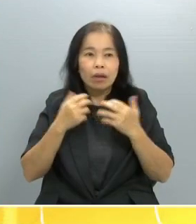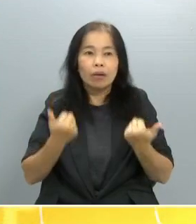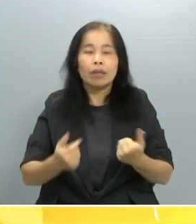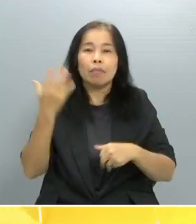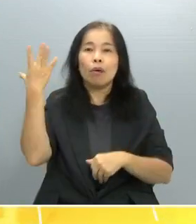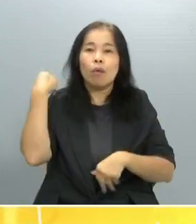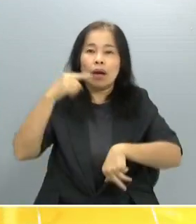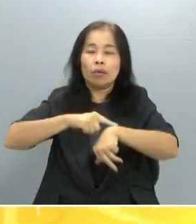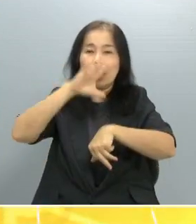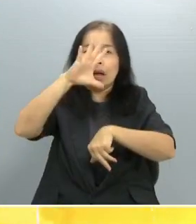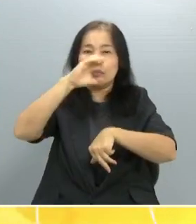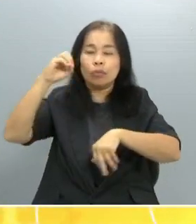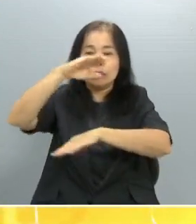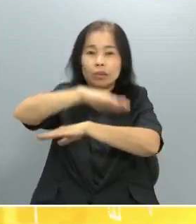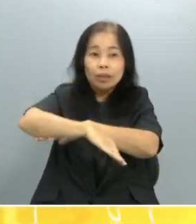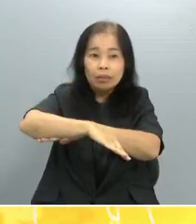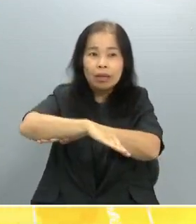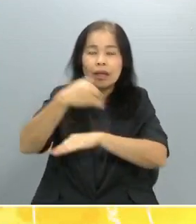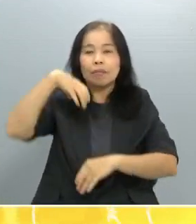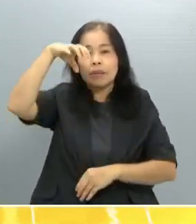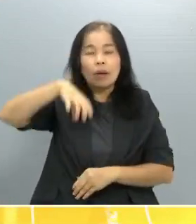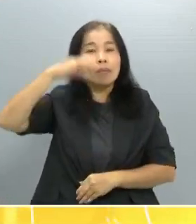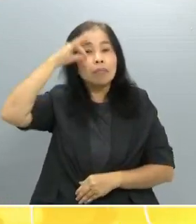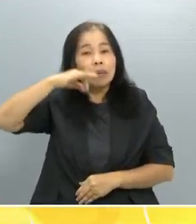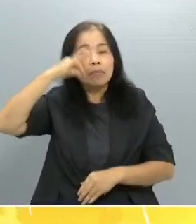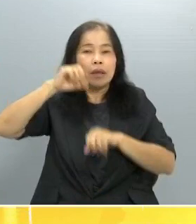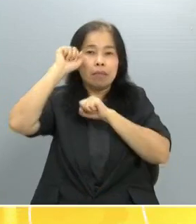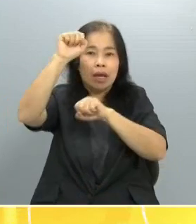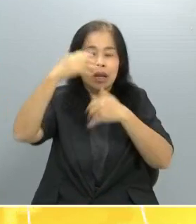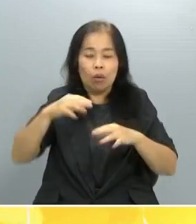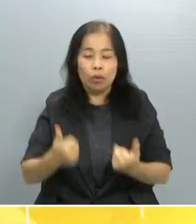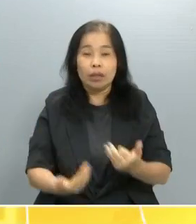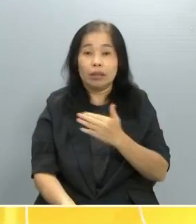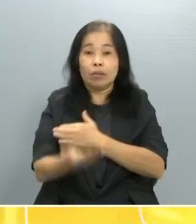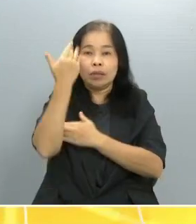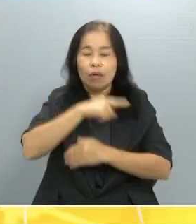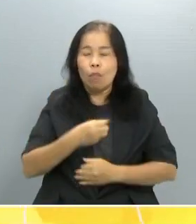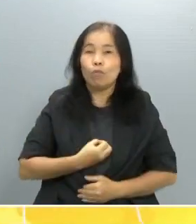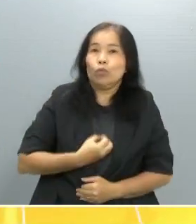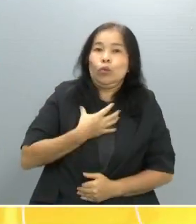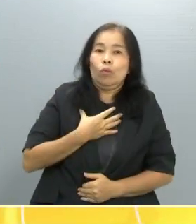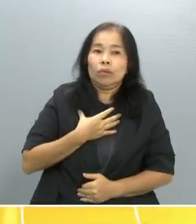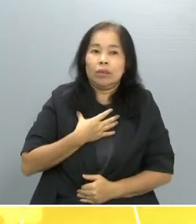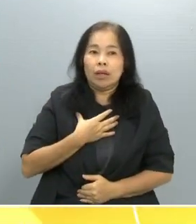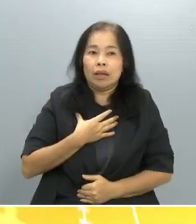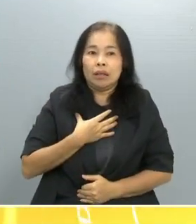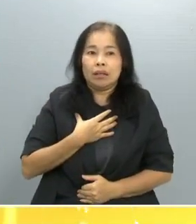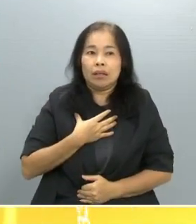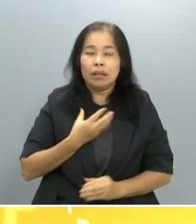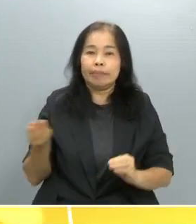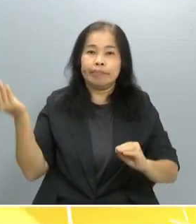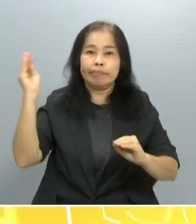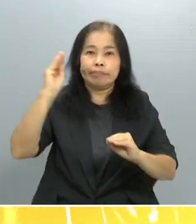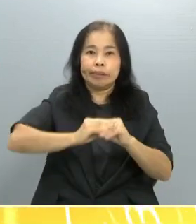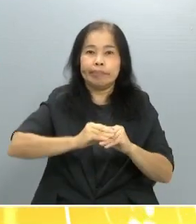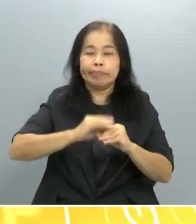เมื่ ปอตุทรกับงจากปร Orgasมีผลเช้า วัี้ ส EST 90กัเป็นแลเช็สบสัทางเลยค่ะขึนที่เด